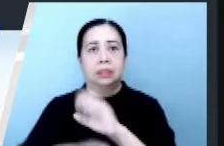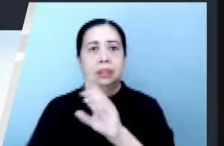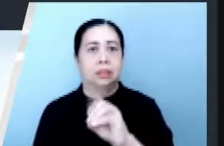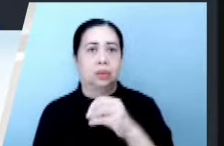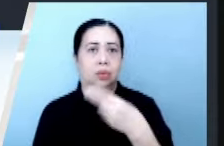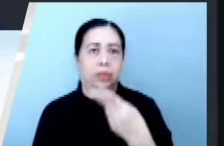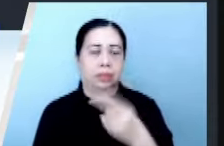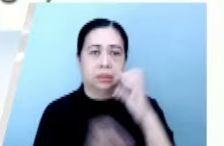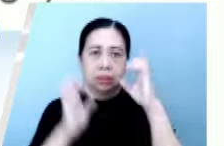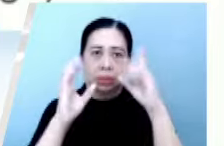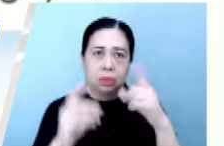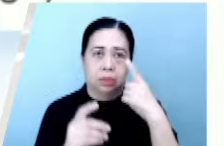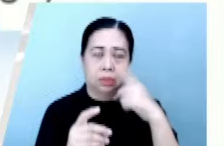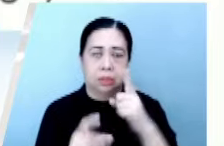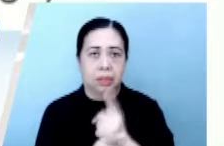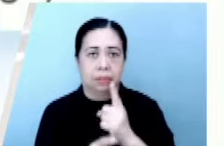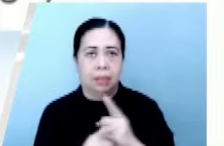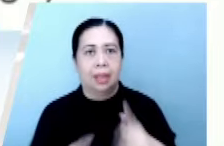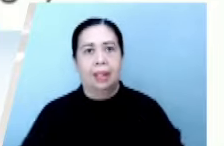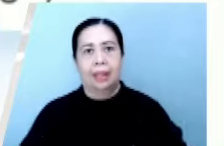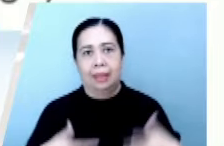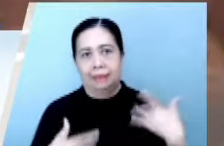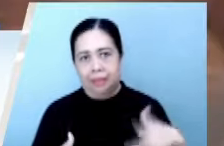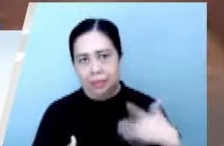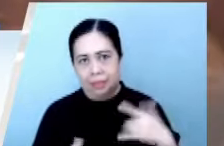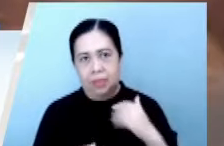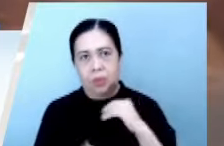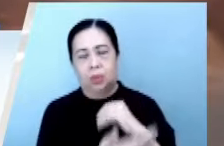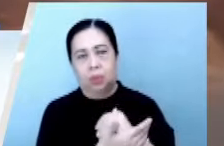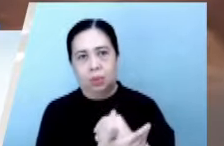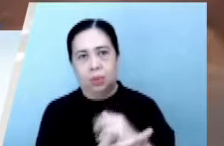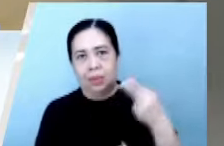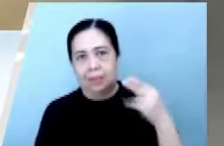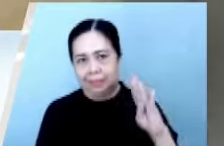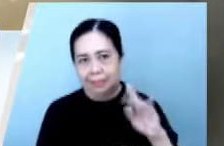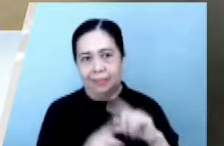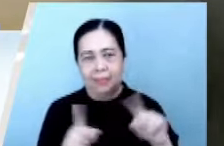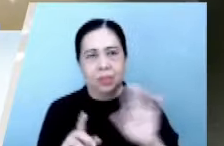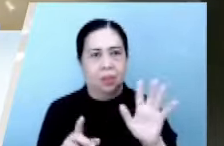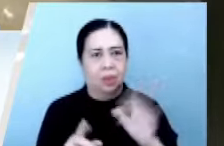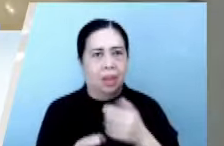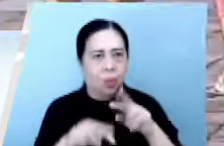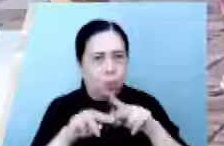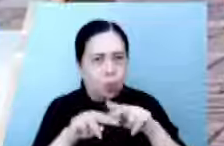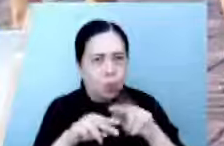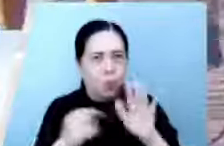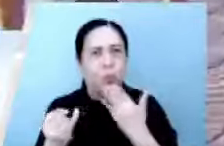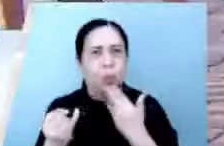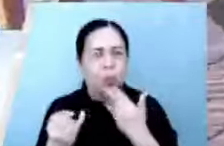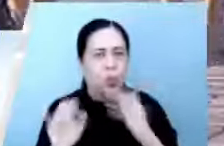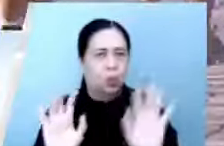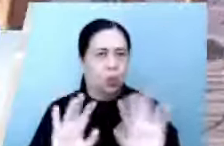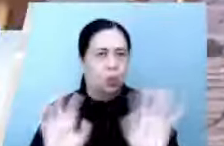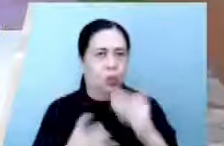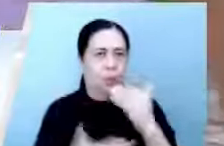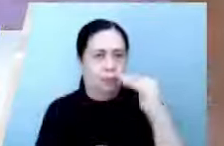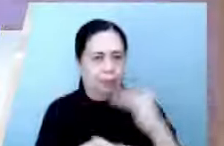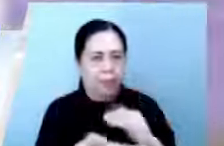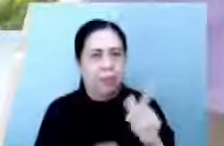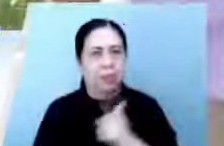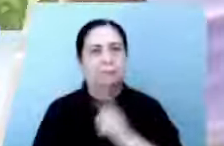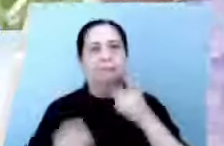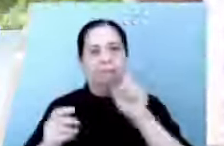sa tamang lifestyle para maiwasan ang hypertension. Hindi dapat maalat at matamis kumain at huwag katamaran ng